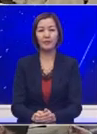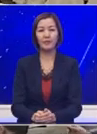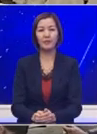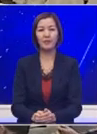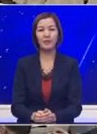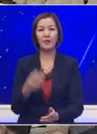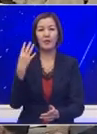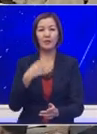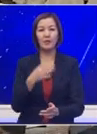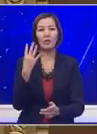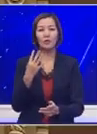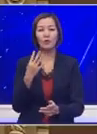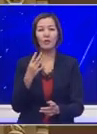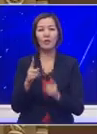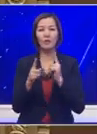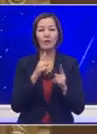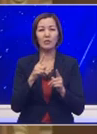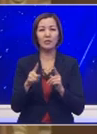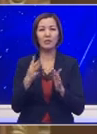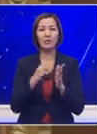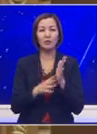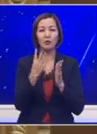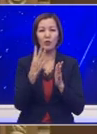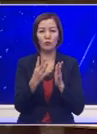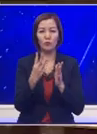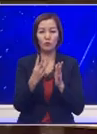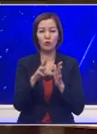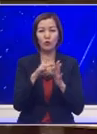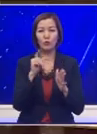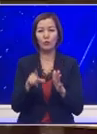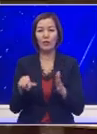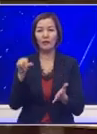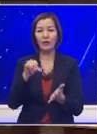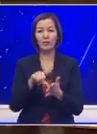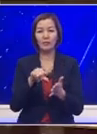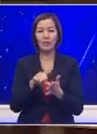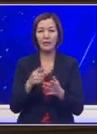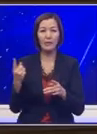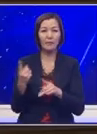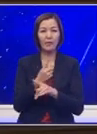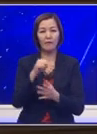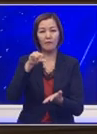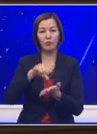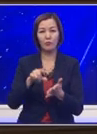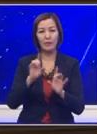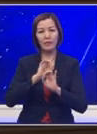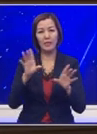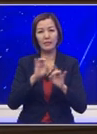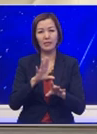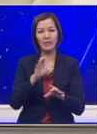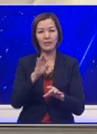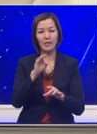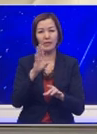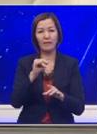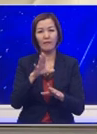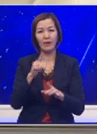Сенаттың 44, мәжілістің 93 депутаты қатысқан палаталар отырысында алғашқы сөз депутат Сайыровқа берілді. Ол тұңғыш президент туралы